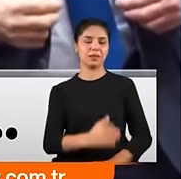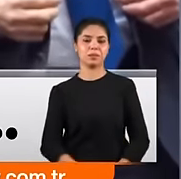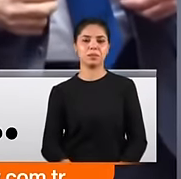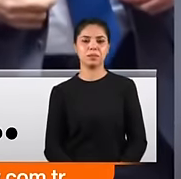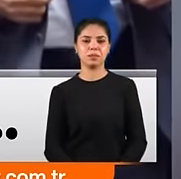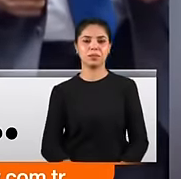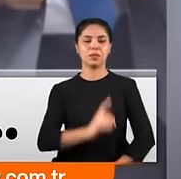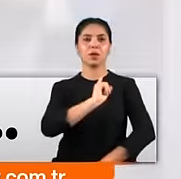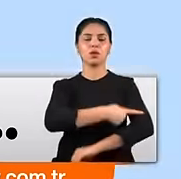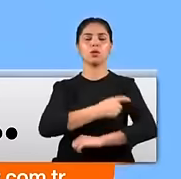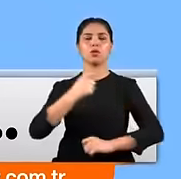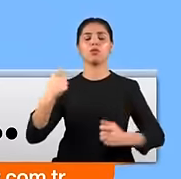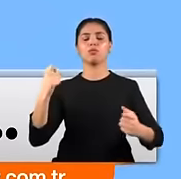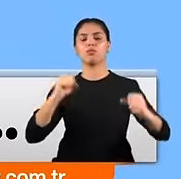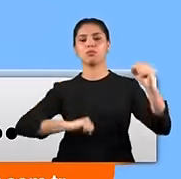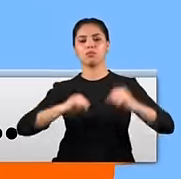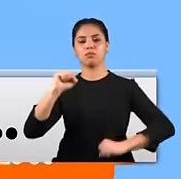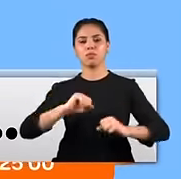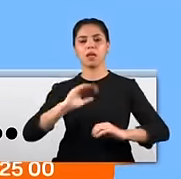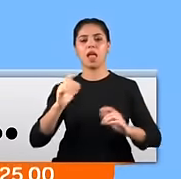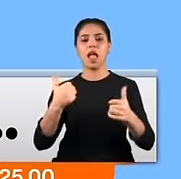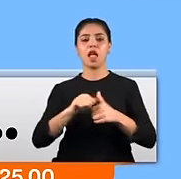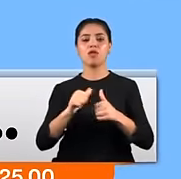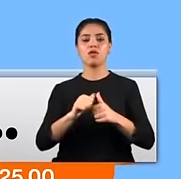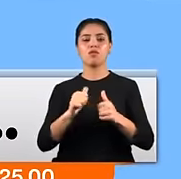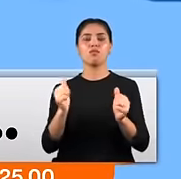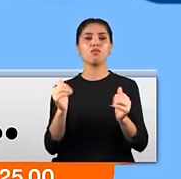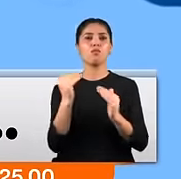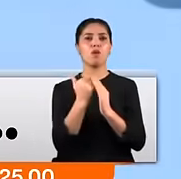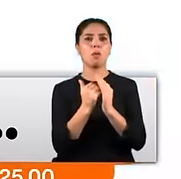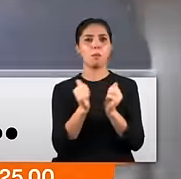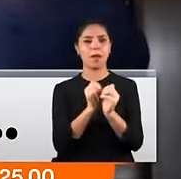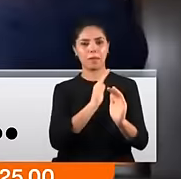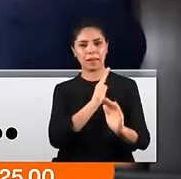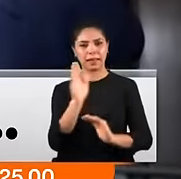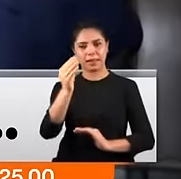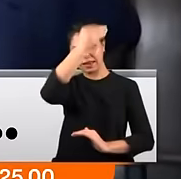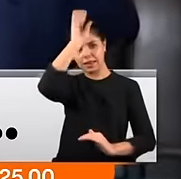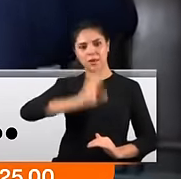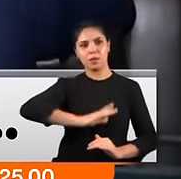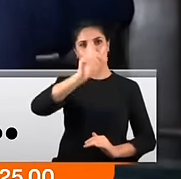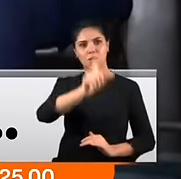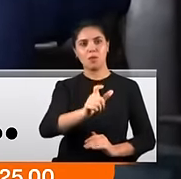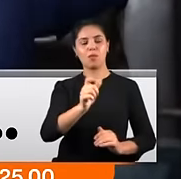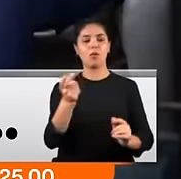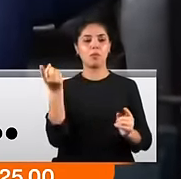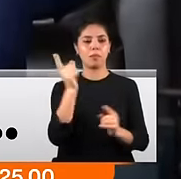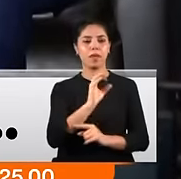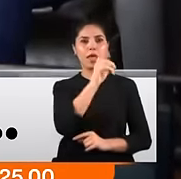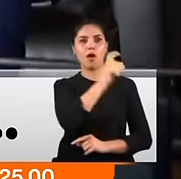Güç savaşı eşleriyle gittikleri bir başka programda da bu karelerle ölümsüzleşti. İmamoğlu bir kez daha Özel'in önüne geçti.